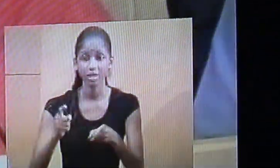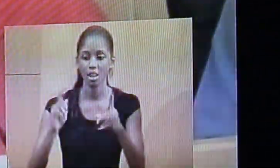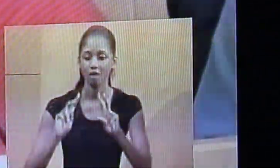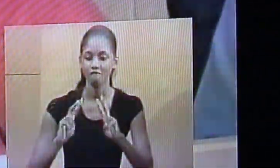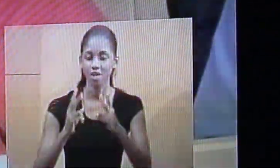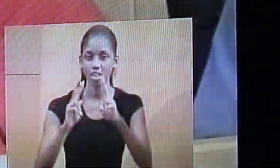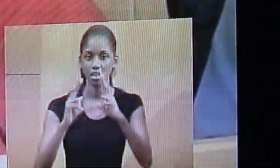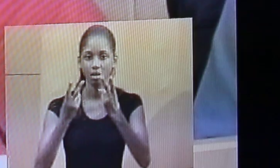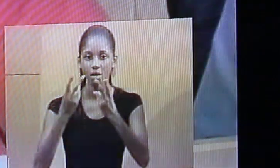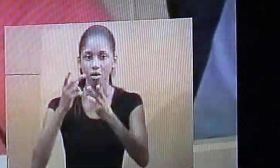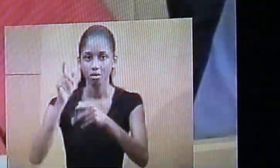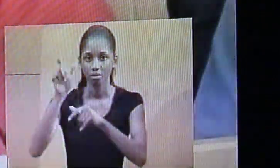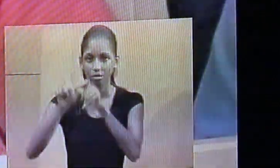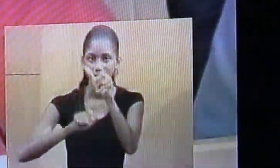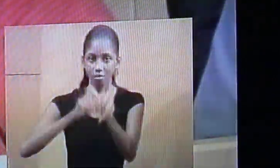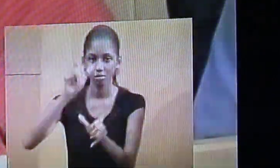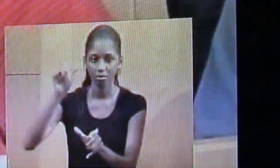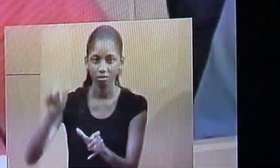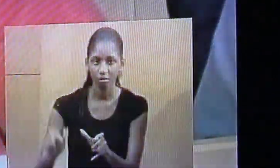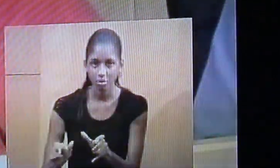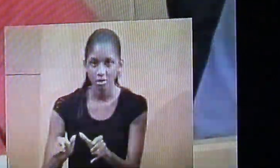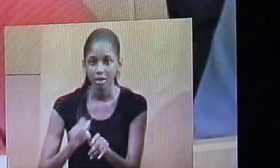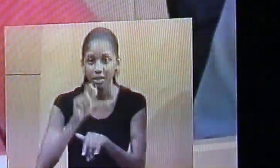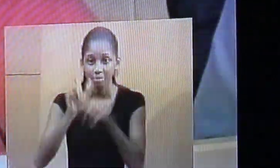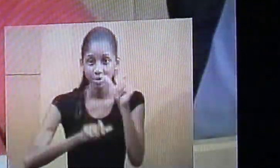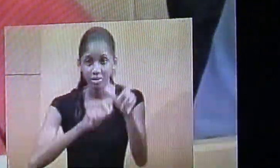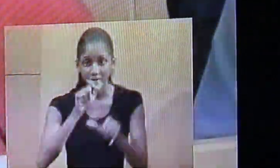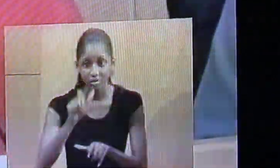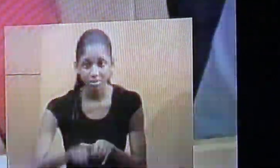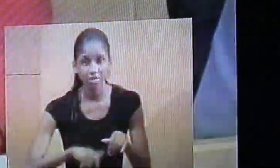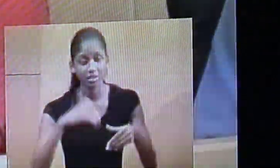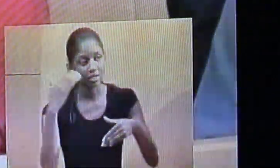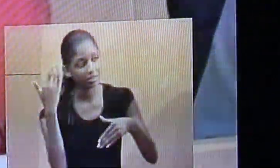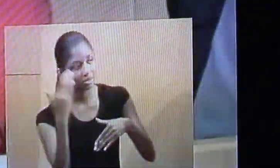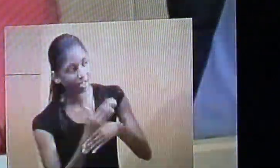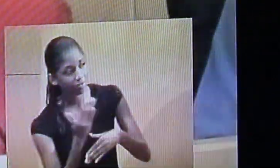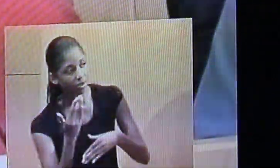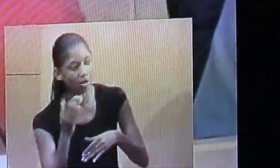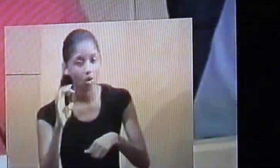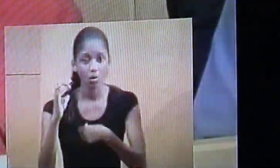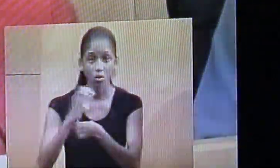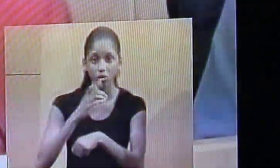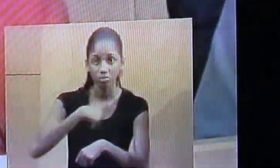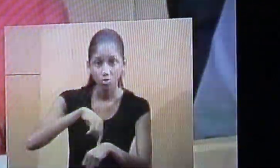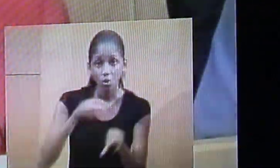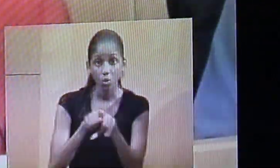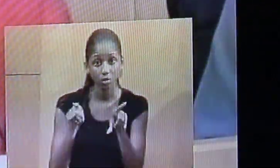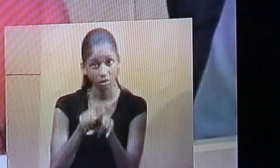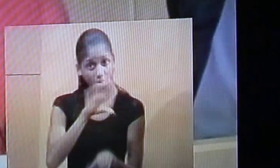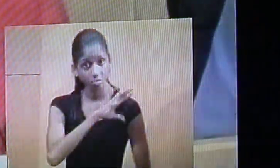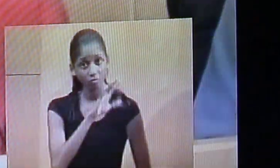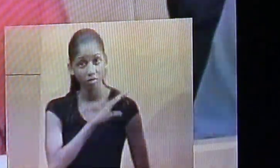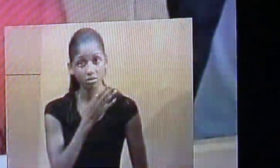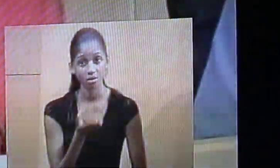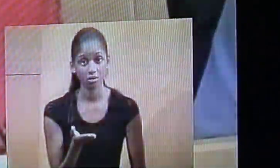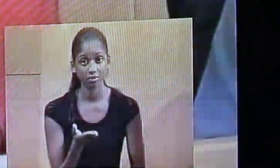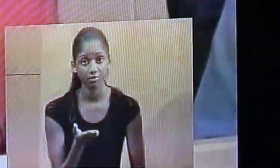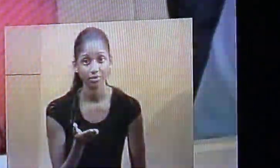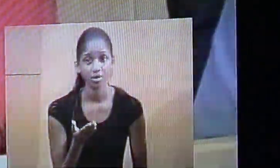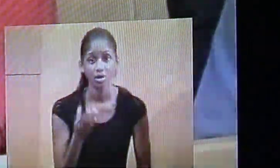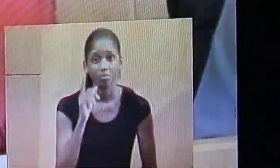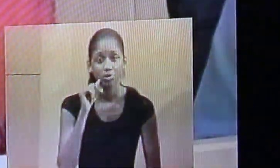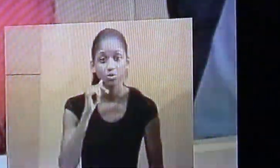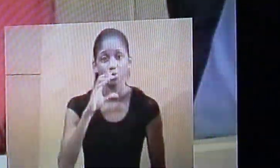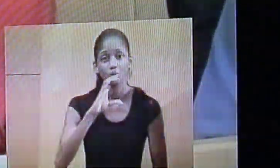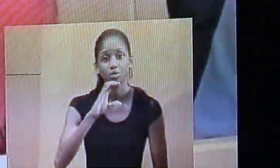valeur des personnes. Ceux qui ont intervenu à charge contre nous, notamment le professeur Jean